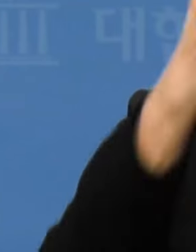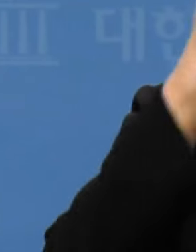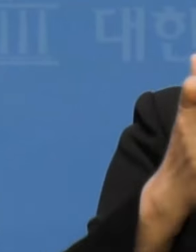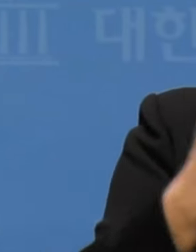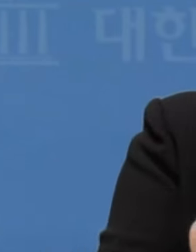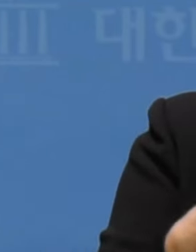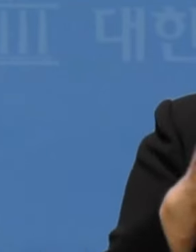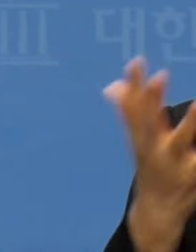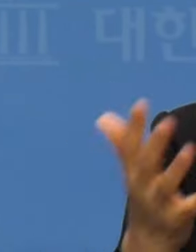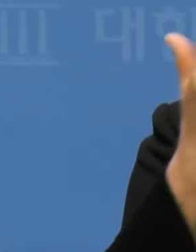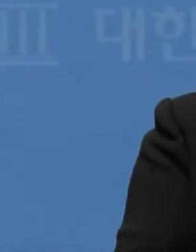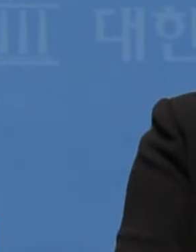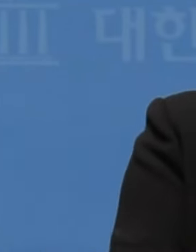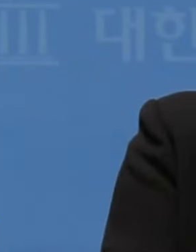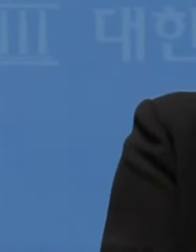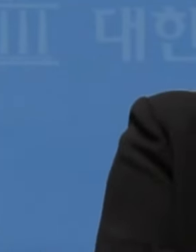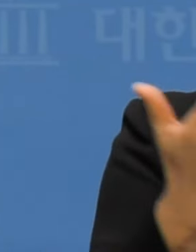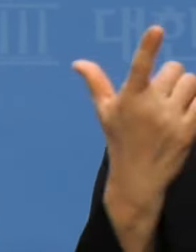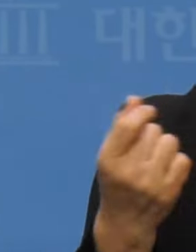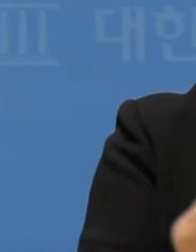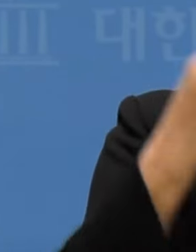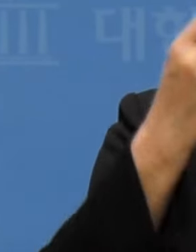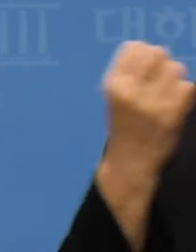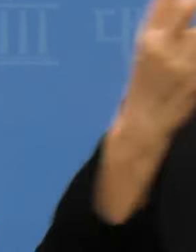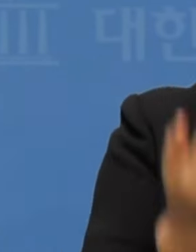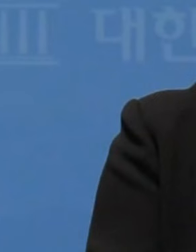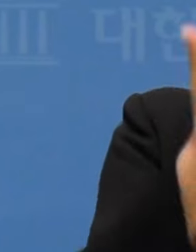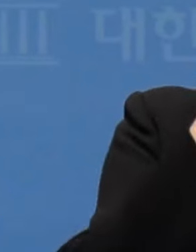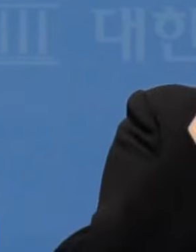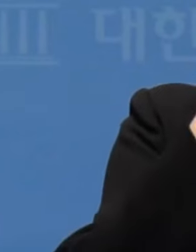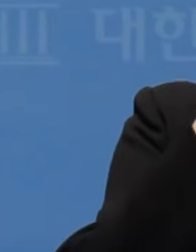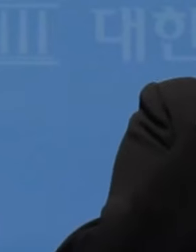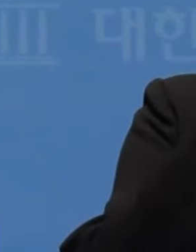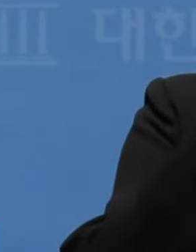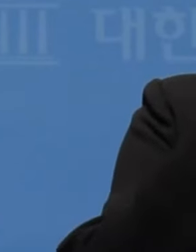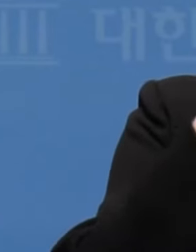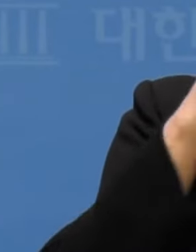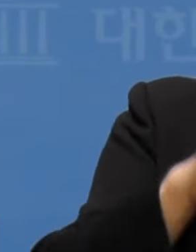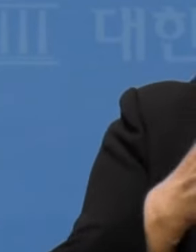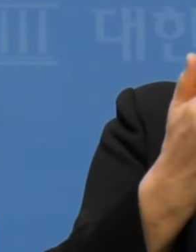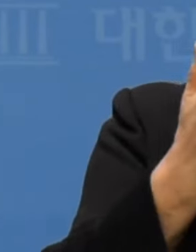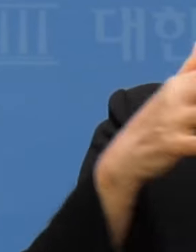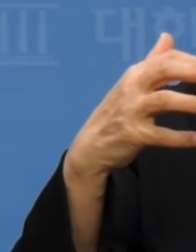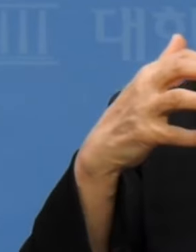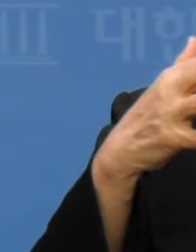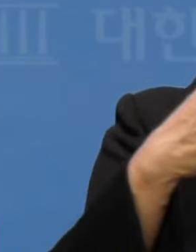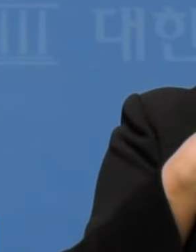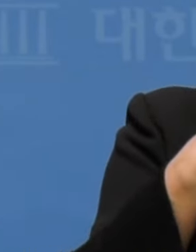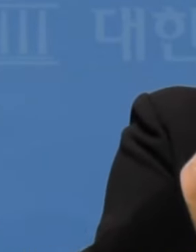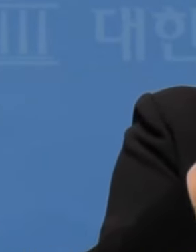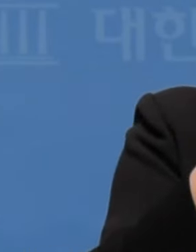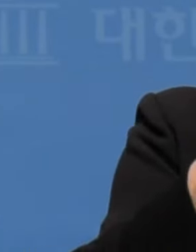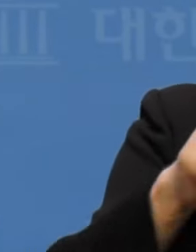용산 참사, 이태원 참사와 같은 비극이 또다시 일어나지 않도록 준 전시 수준의